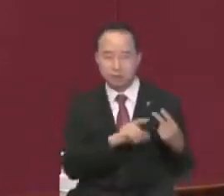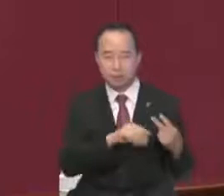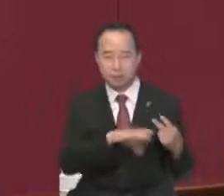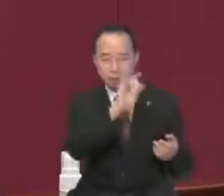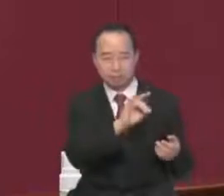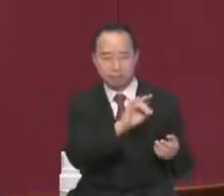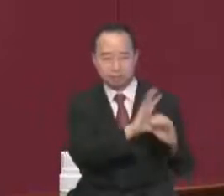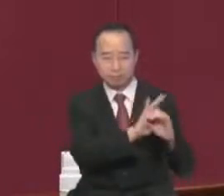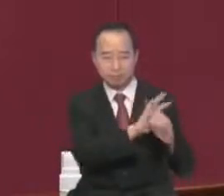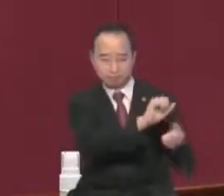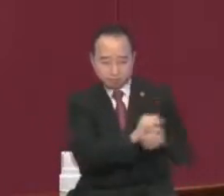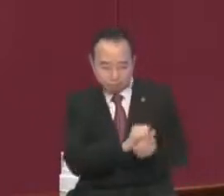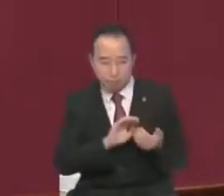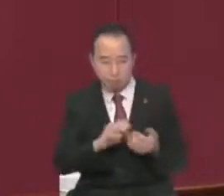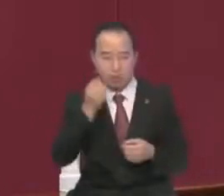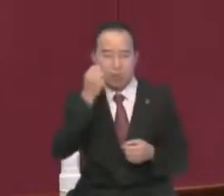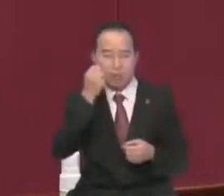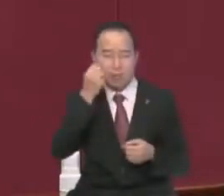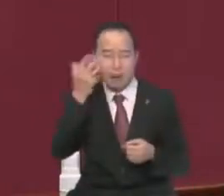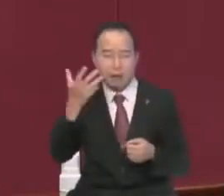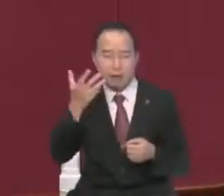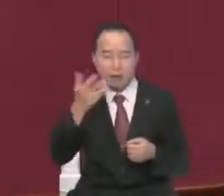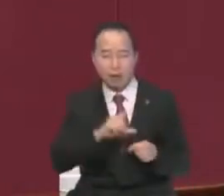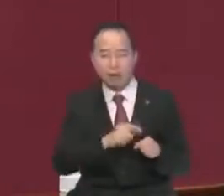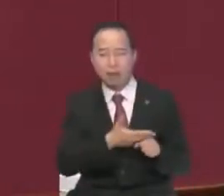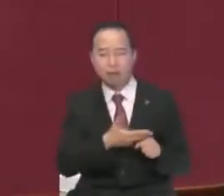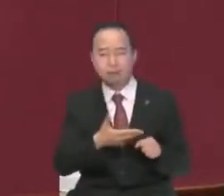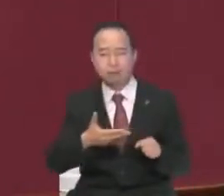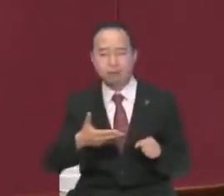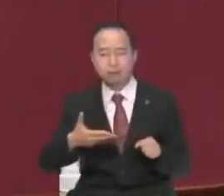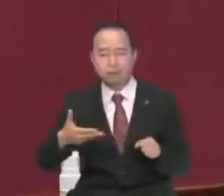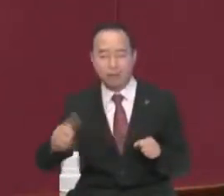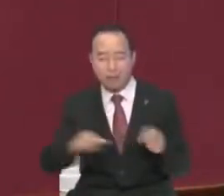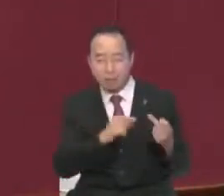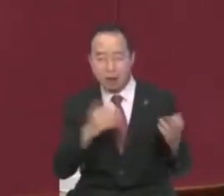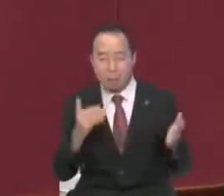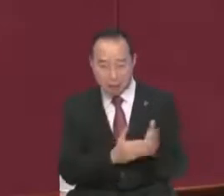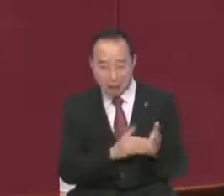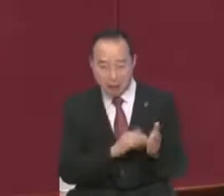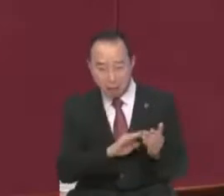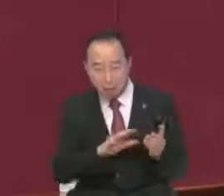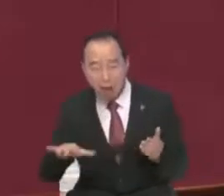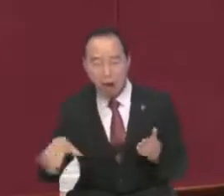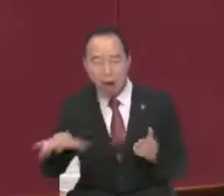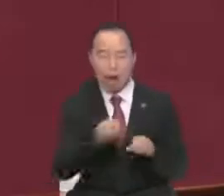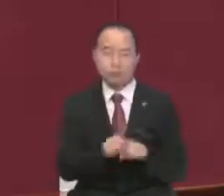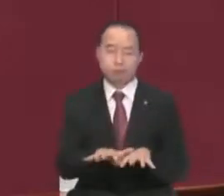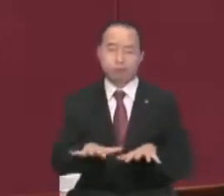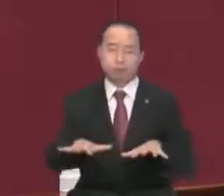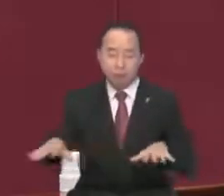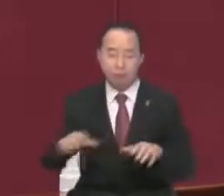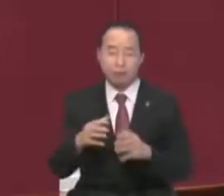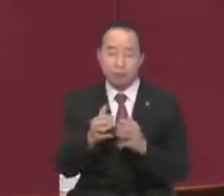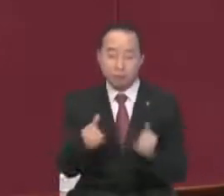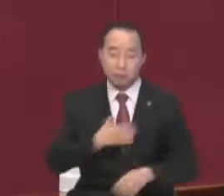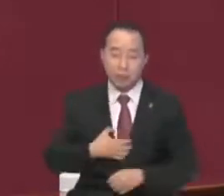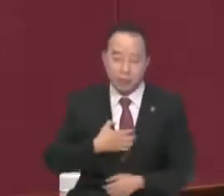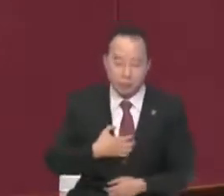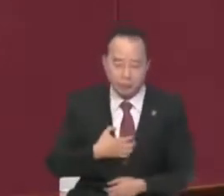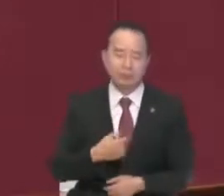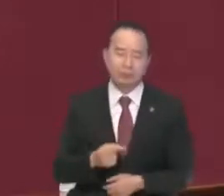각자의 자리에서 아무런 고통의 터널을 함께 견뎌오신 국민 여러분께 온 마음을 다해 위로와